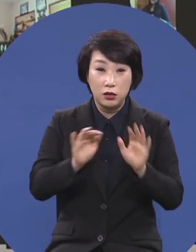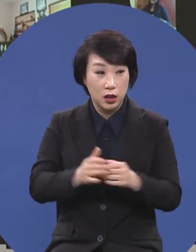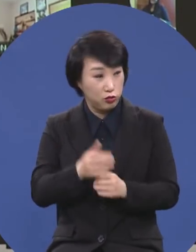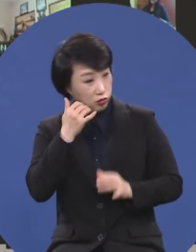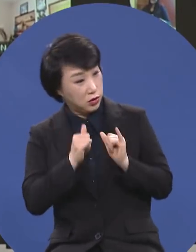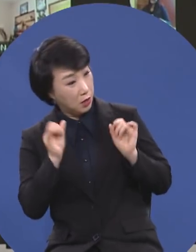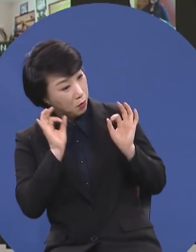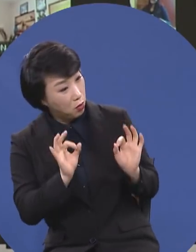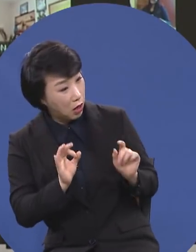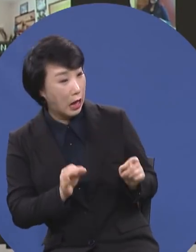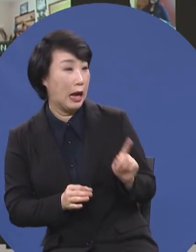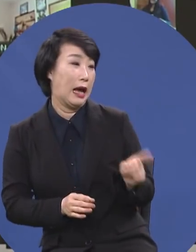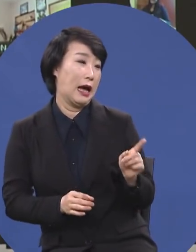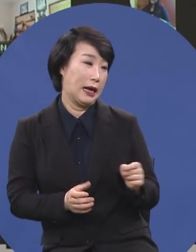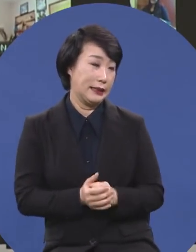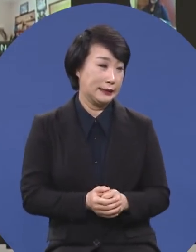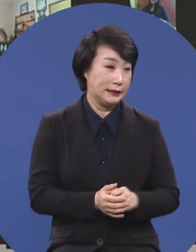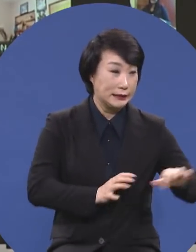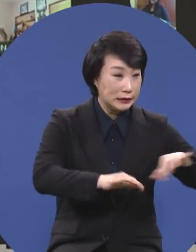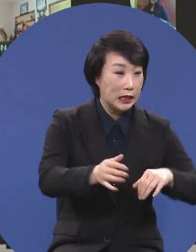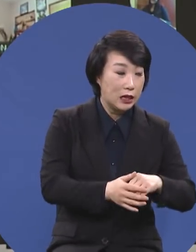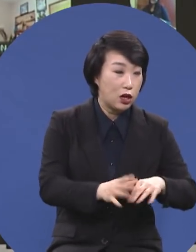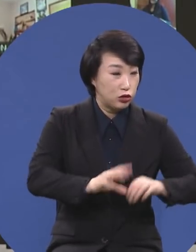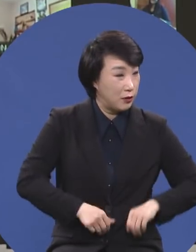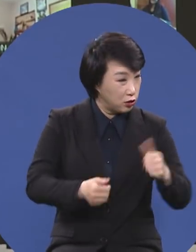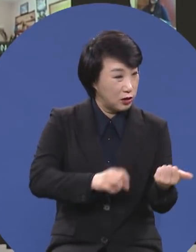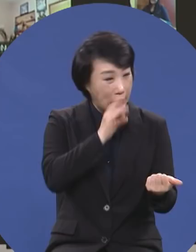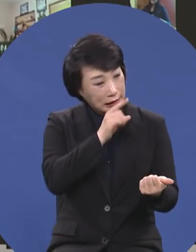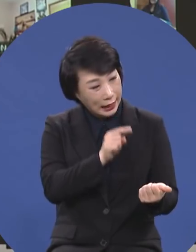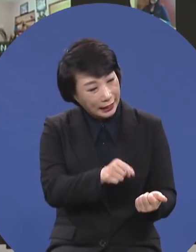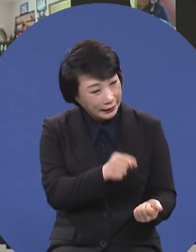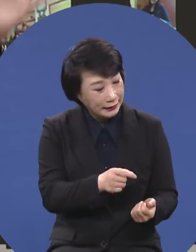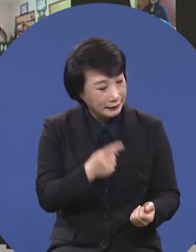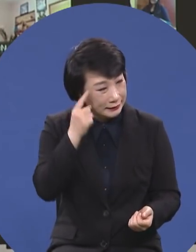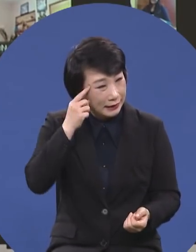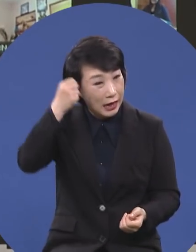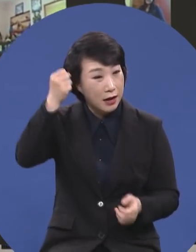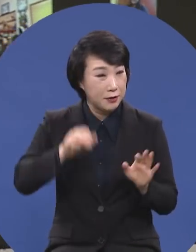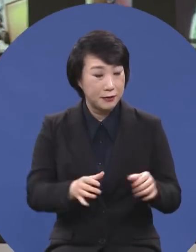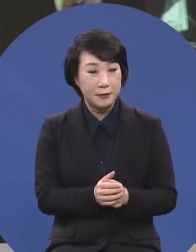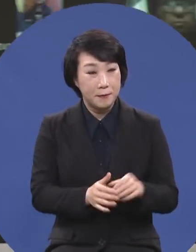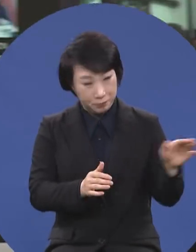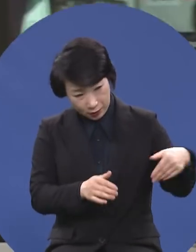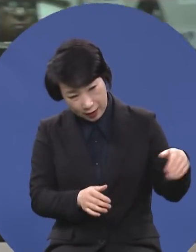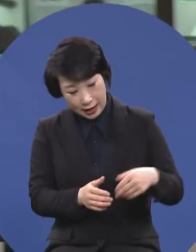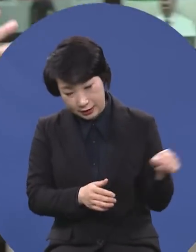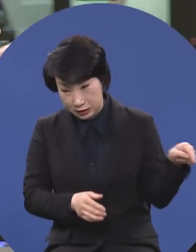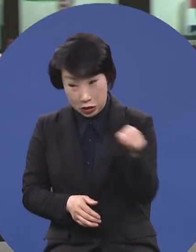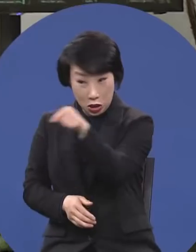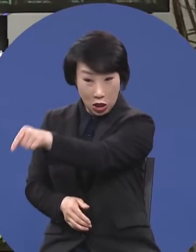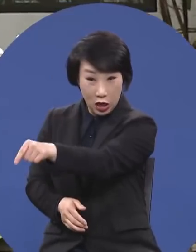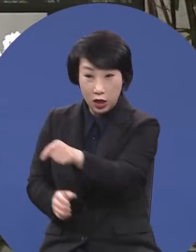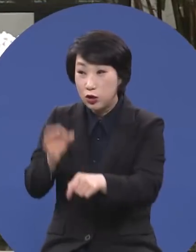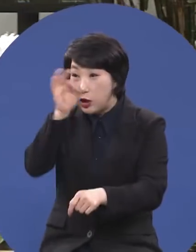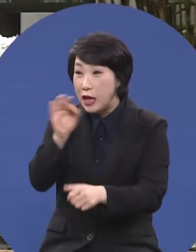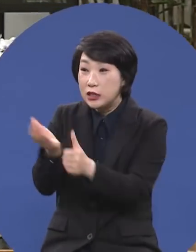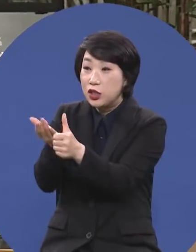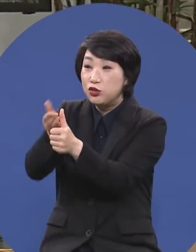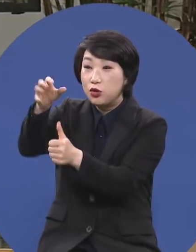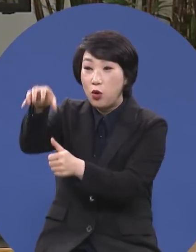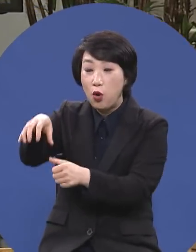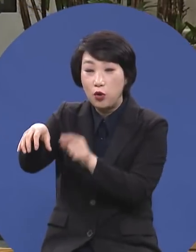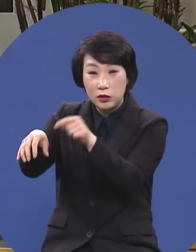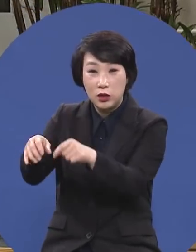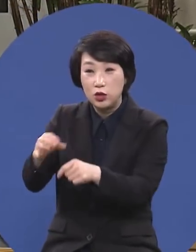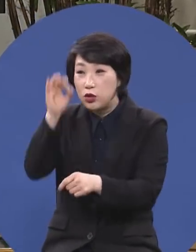사람이 이거 길바닥에서 죽어서는 안 되겠다 싶어서 어느 돼지를